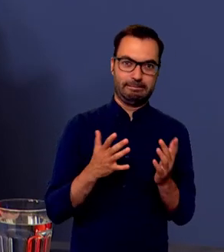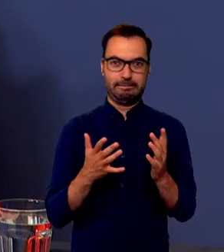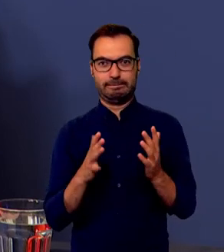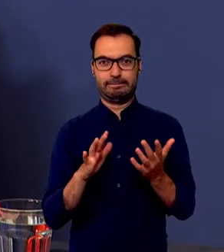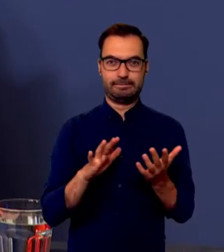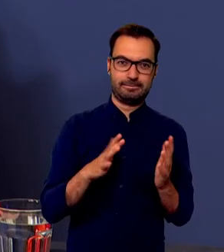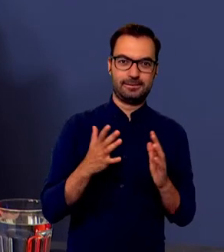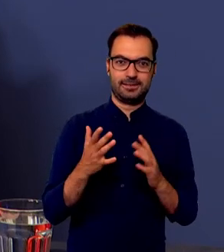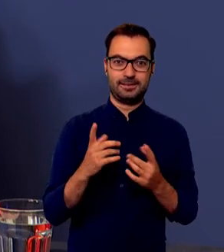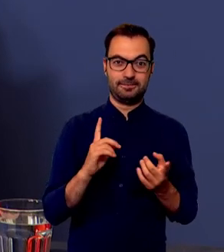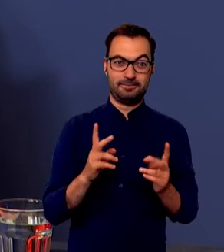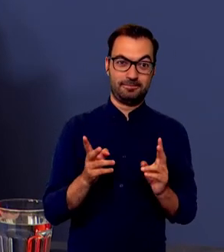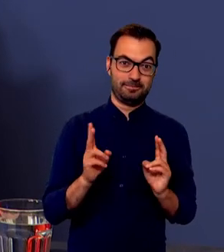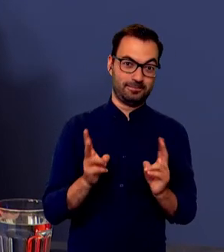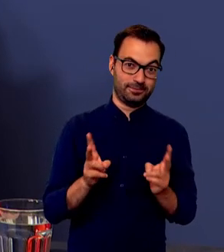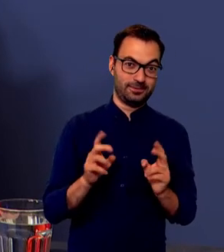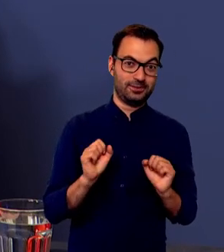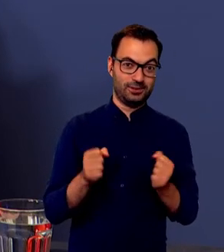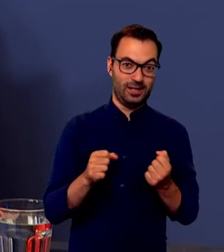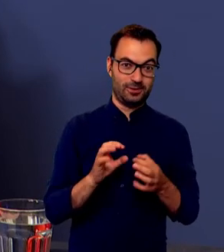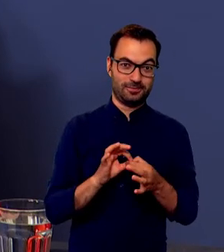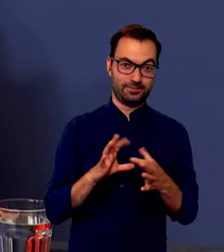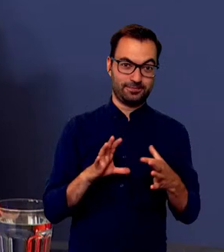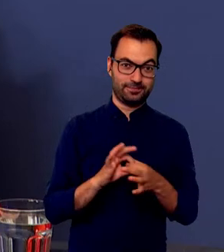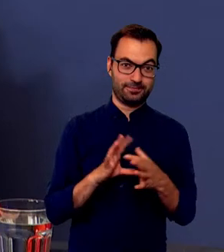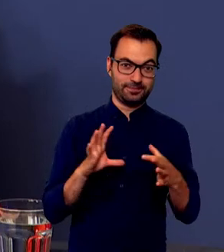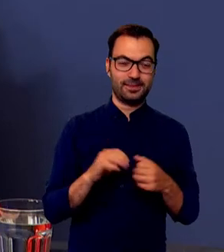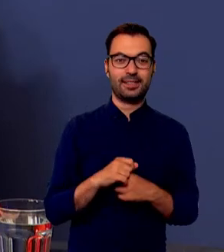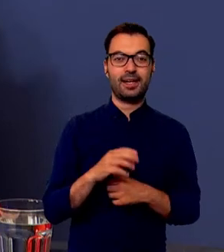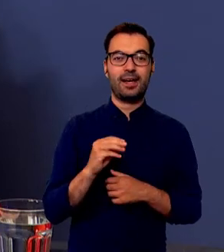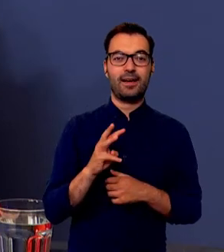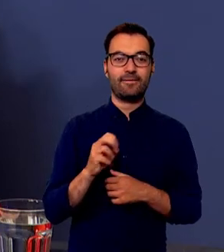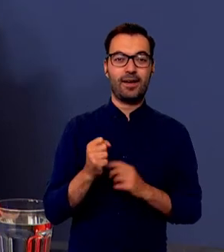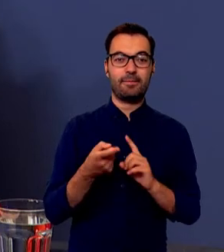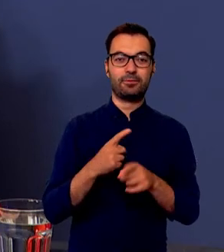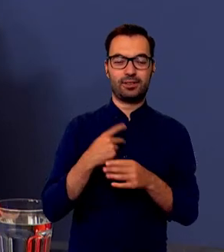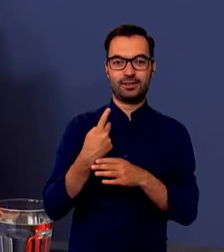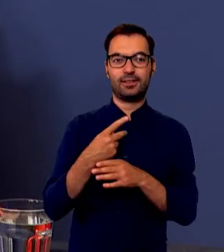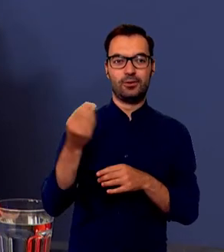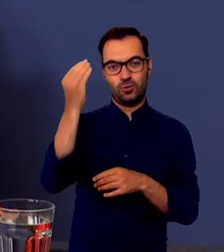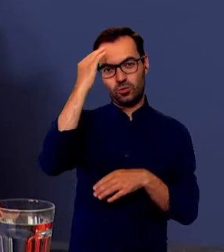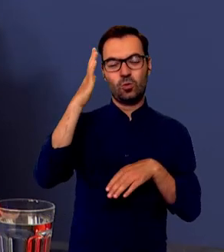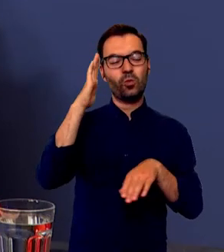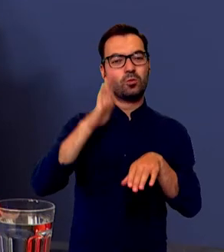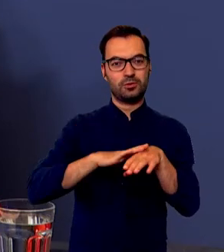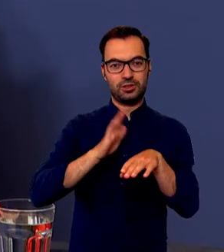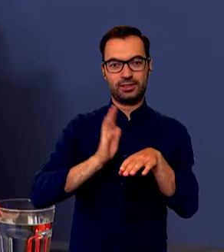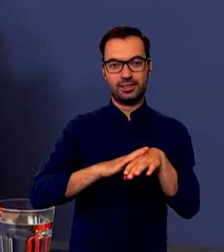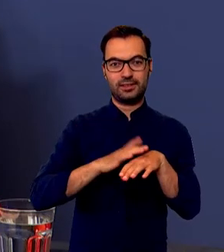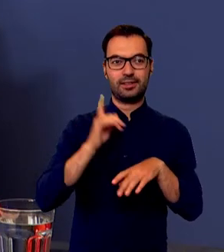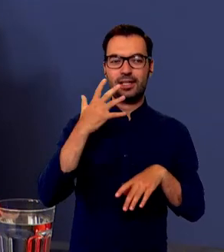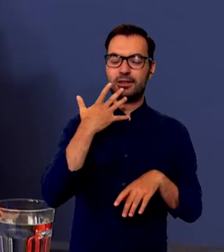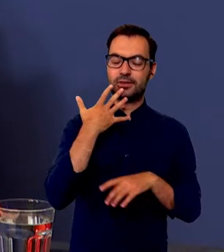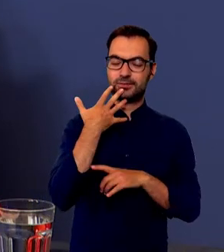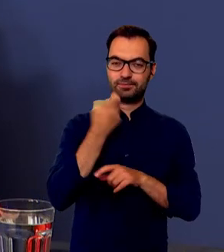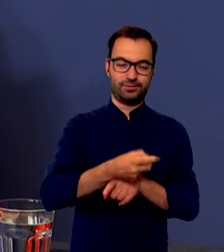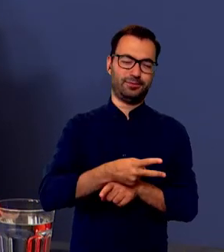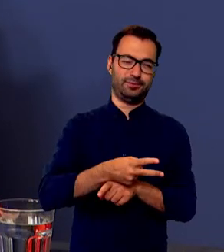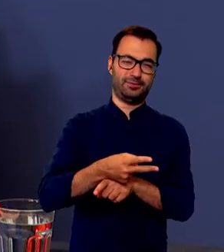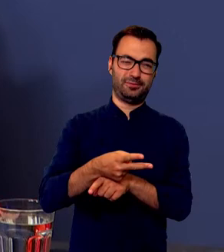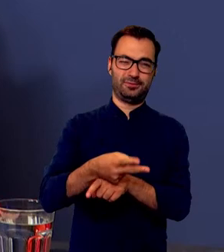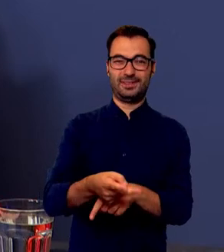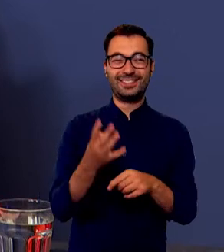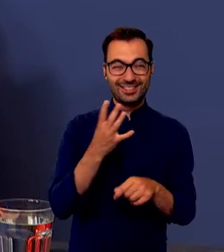bardzo letnią, będzie nam działać. Ewa zresztą zanim włączyliśmy kamery mówiła, że jest tam bardzo ciepło, zresztą